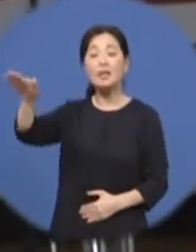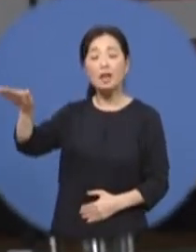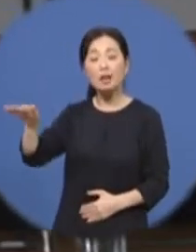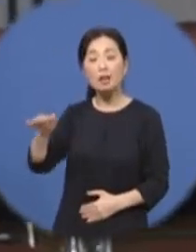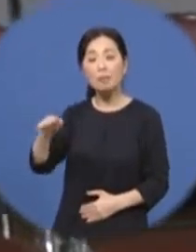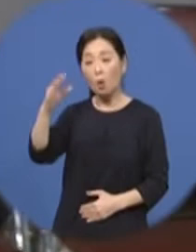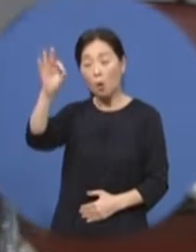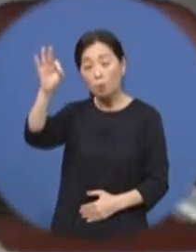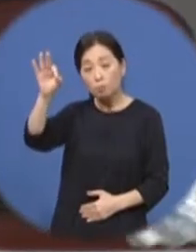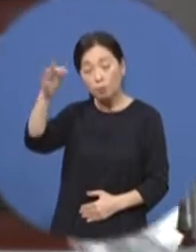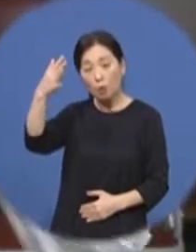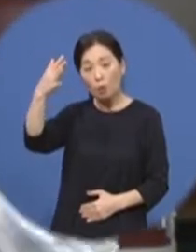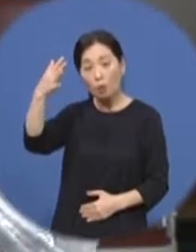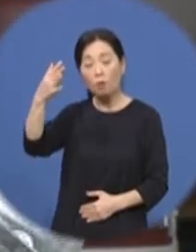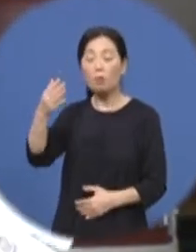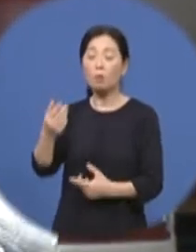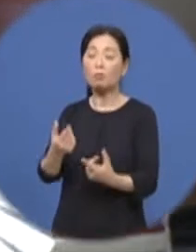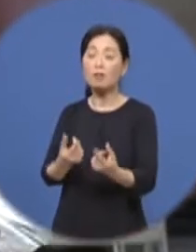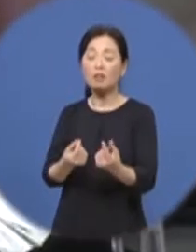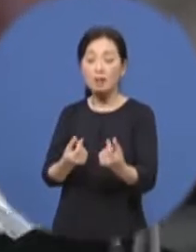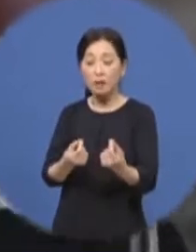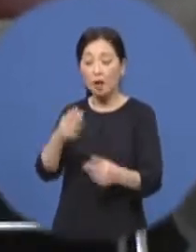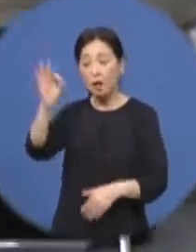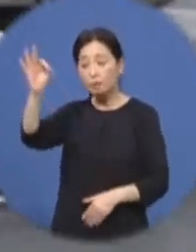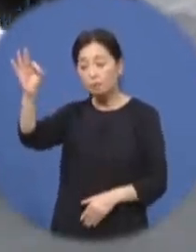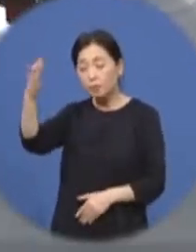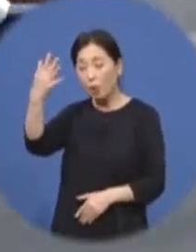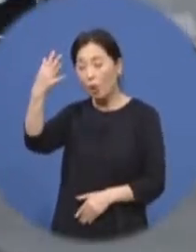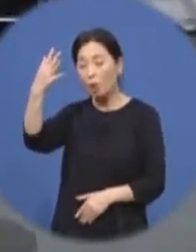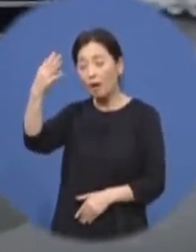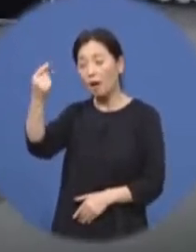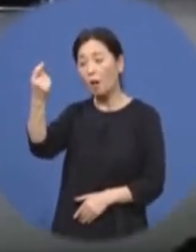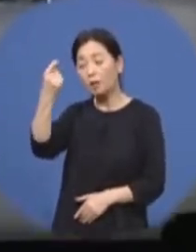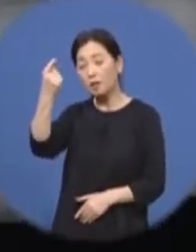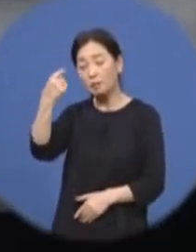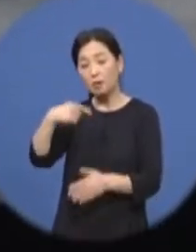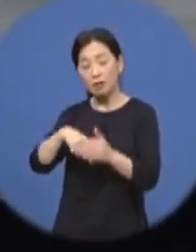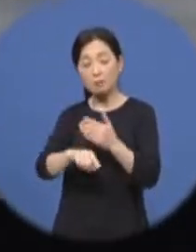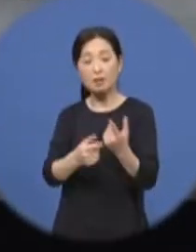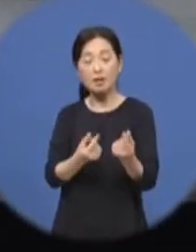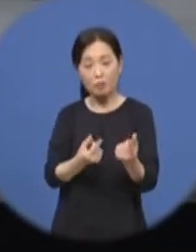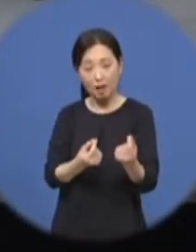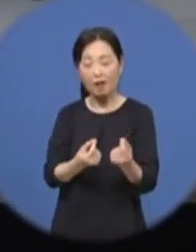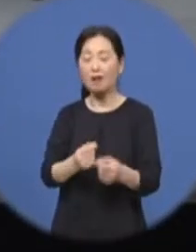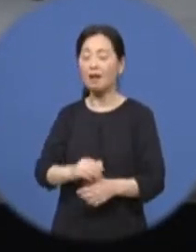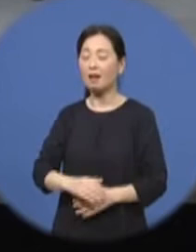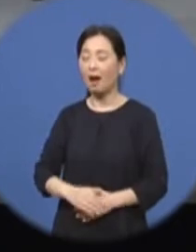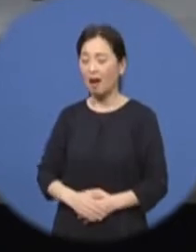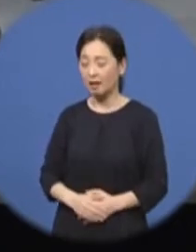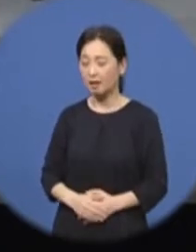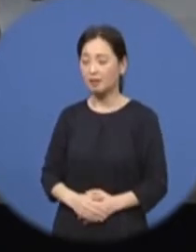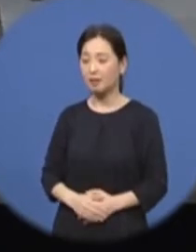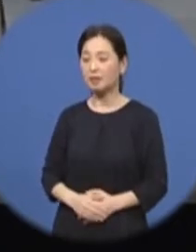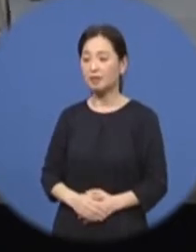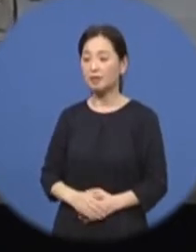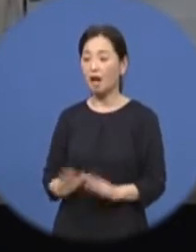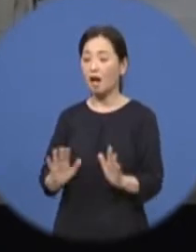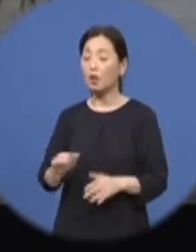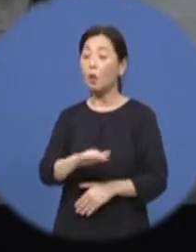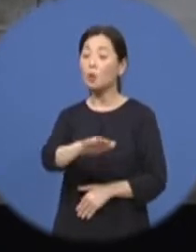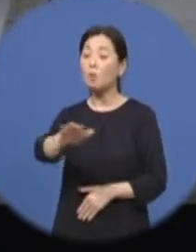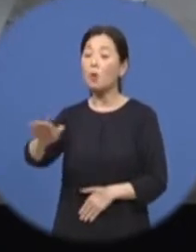先生方を揃えられて、はいはい、そのプロから教わるということをなさってるんですよね、 はい、子どもたちがやはり小さいうち